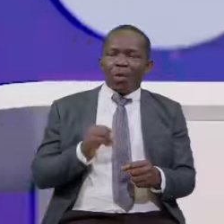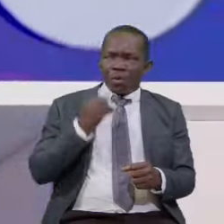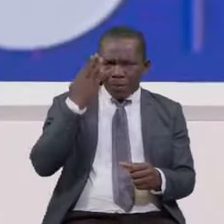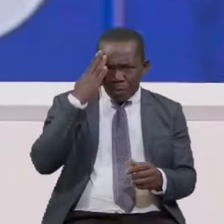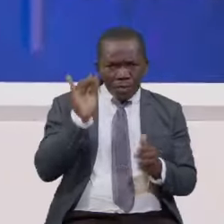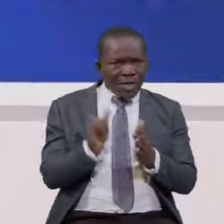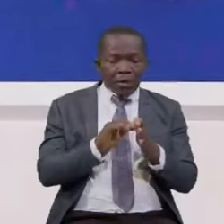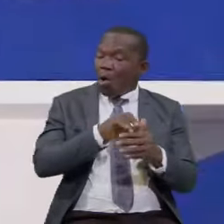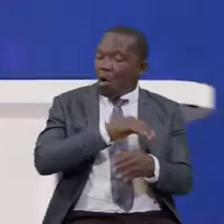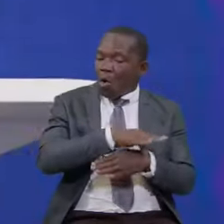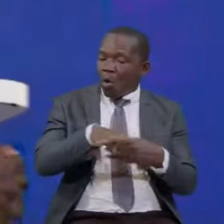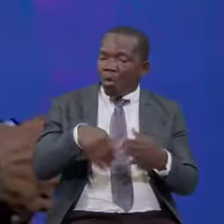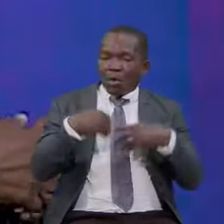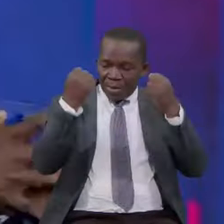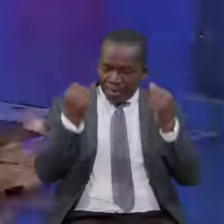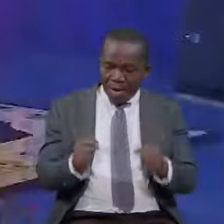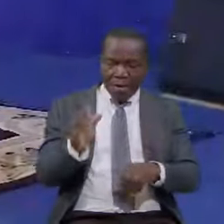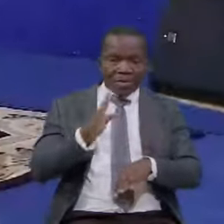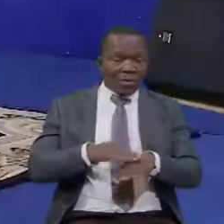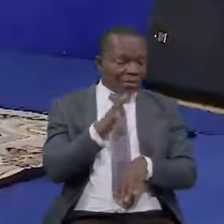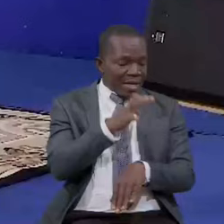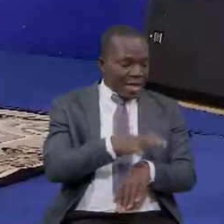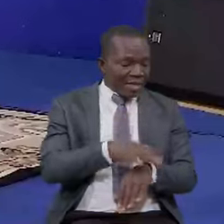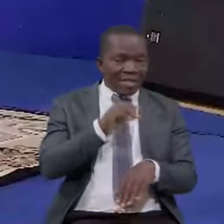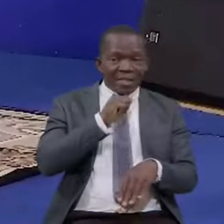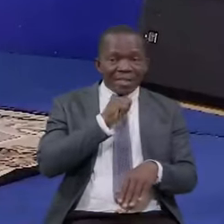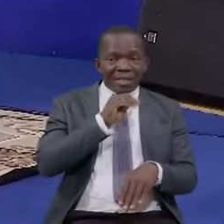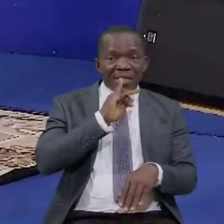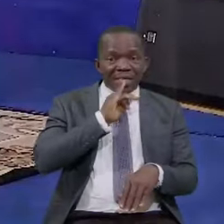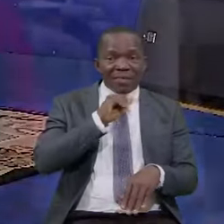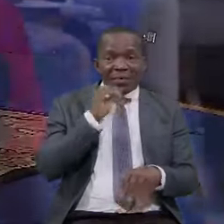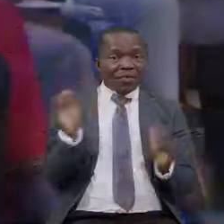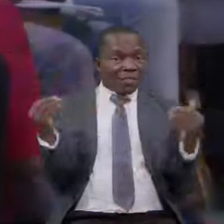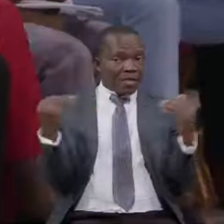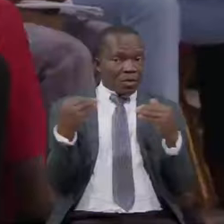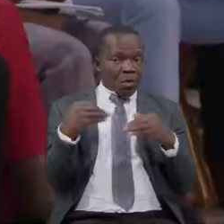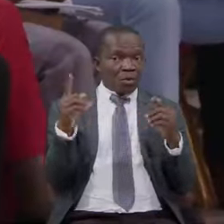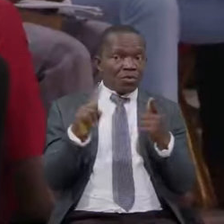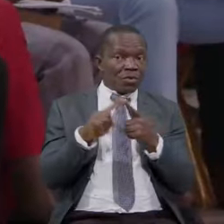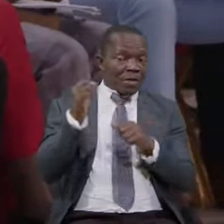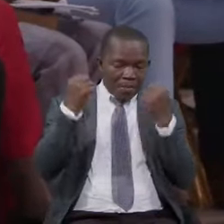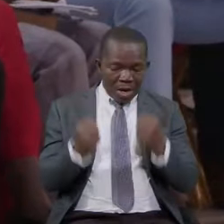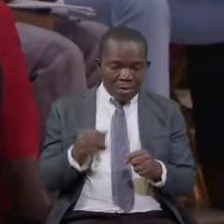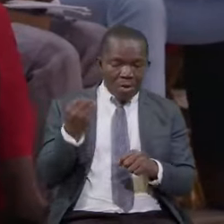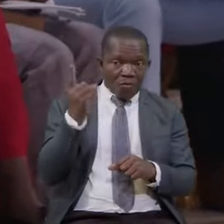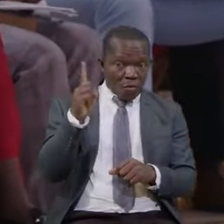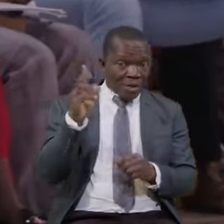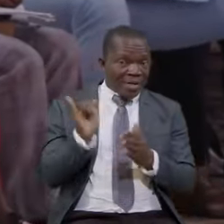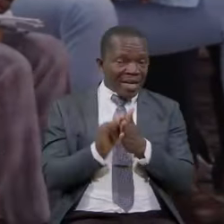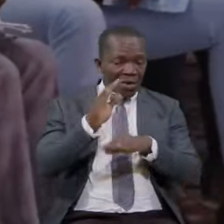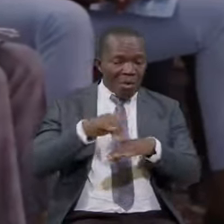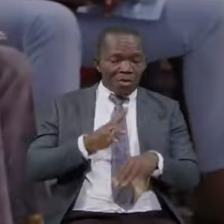la terre ne sont pas égales à la la puissance à celui qui est fidèle et qui nous a appelé